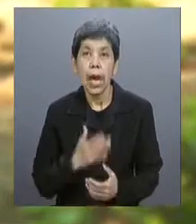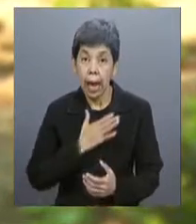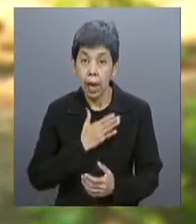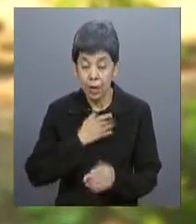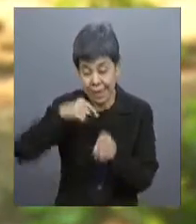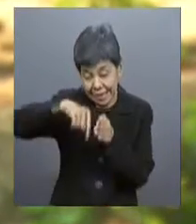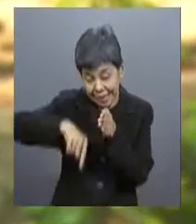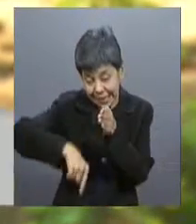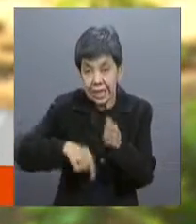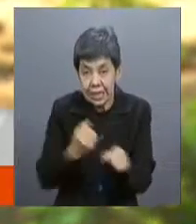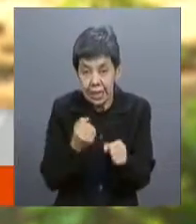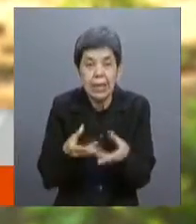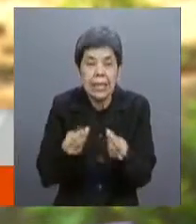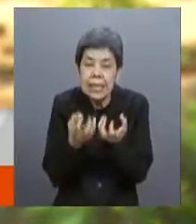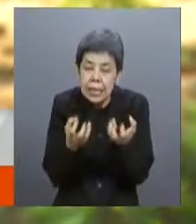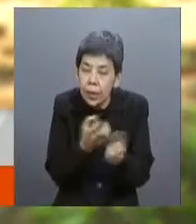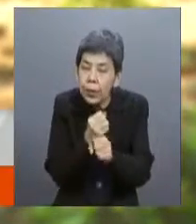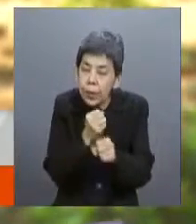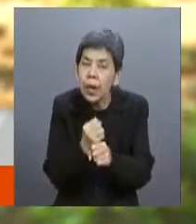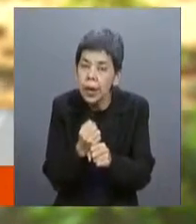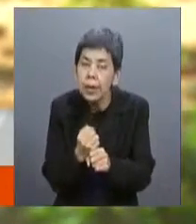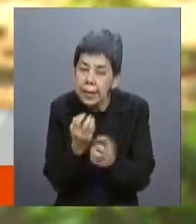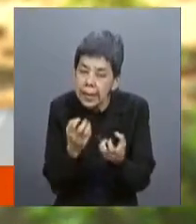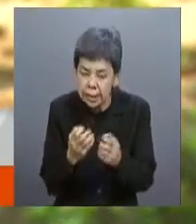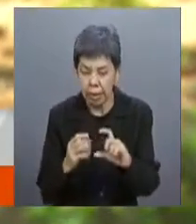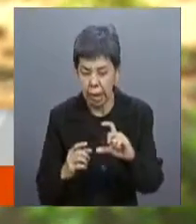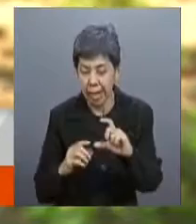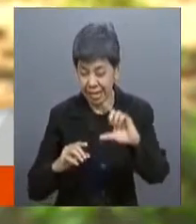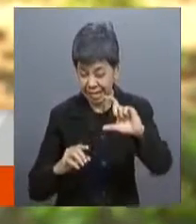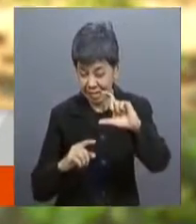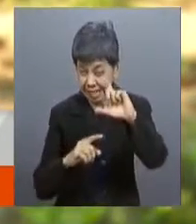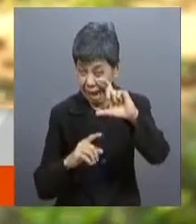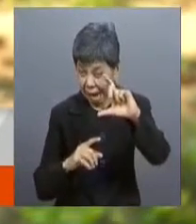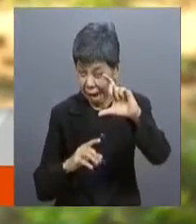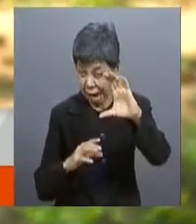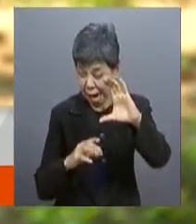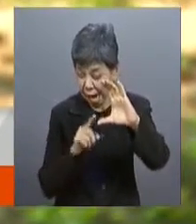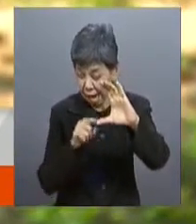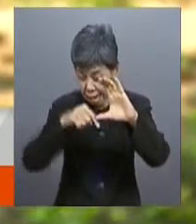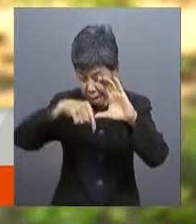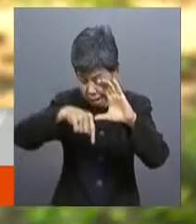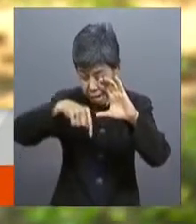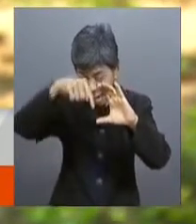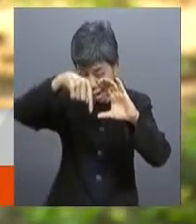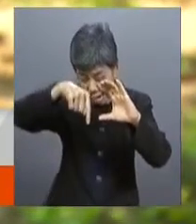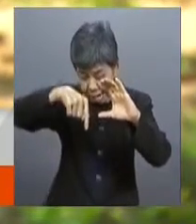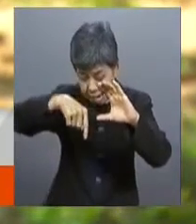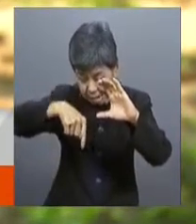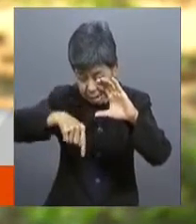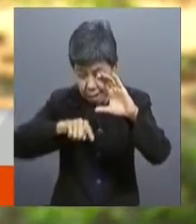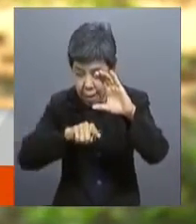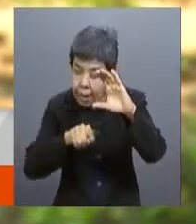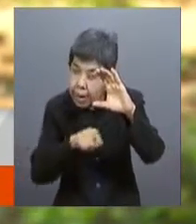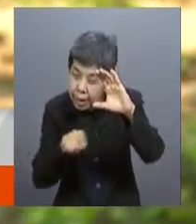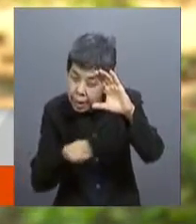าะคือพื้นที่นี้ก็จะเป็นชั้นตะกอนหาชั้นตะกอนหนาข้างบนนะคะแล้วก็ ถ้าลึกลงไปเนี่ยก็คือเธอเจอชั้นเบส